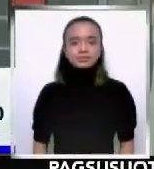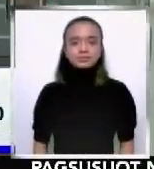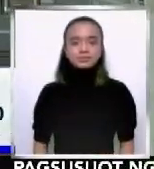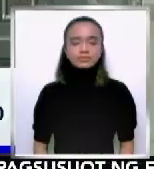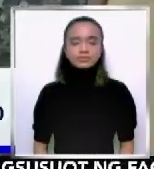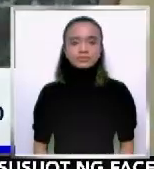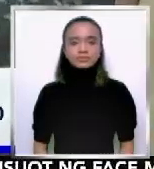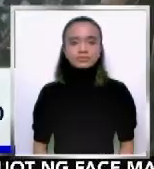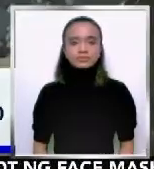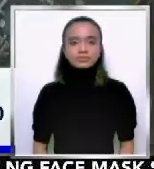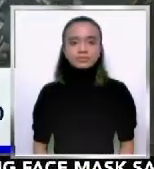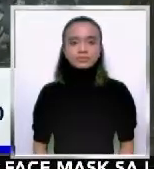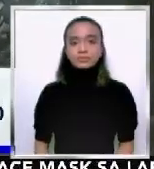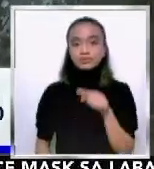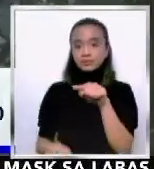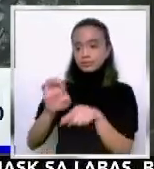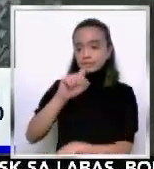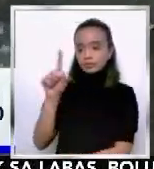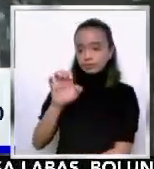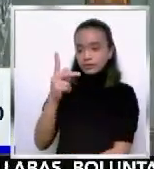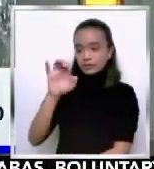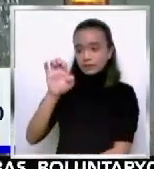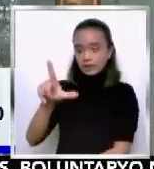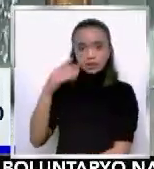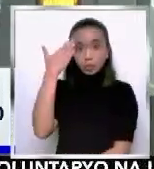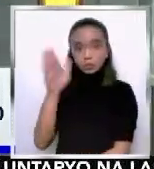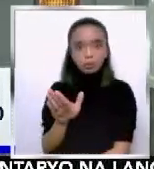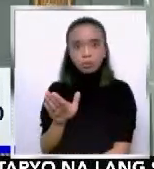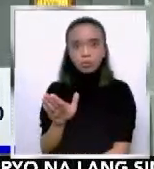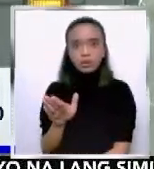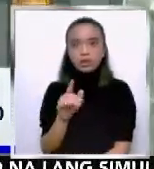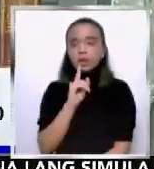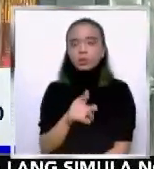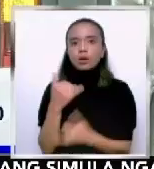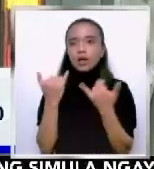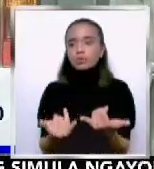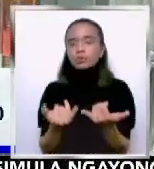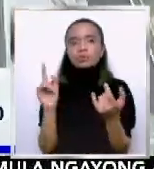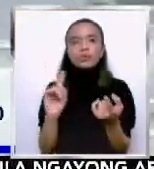Walang kaalam-alam si Ezekiel Macay na ngayon ang araw na matagal din niyang hinintay.